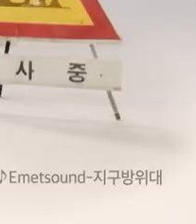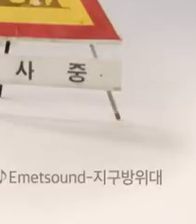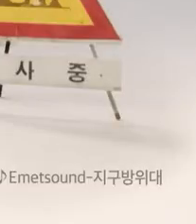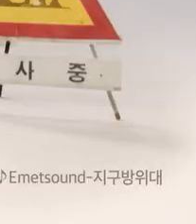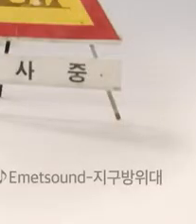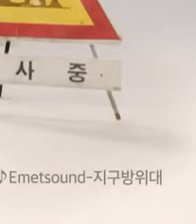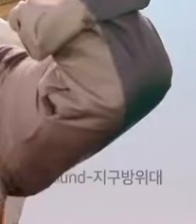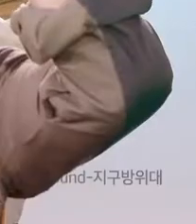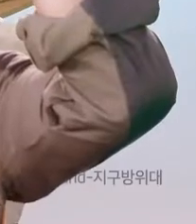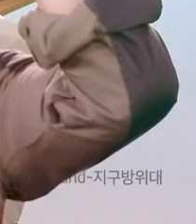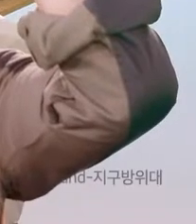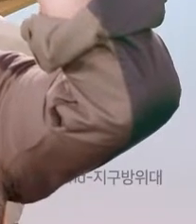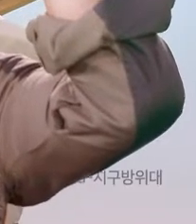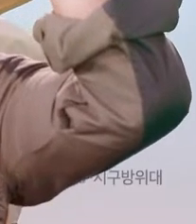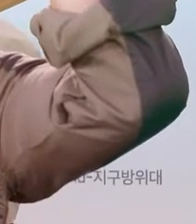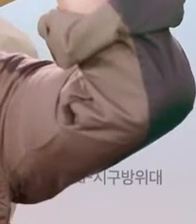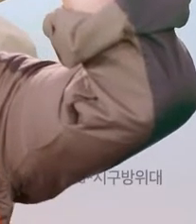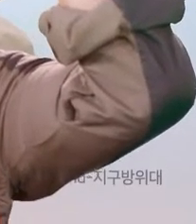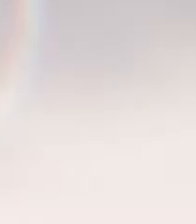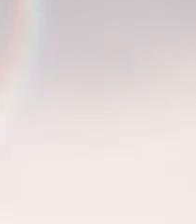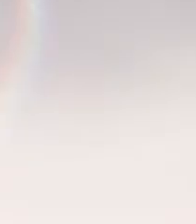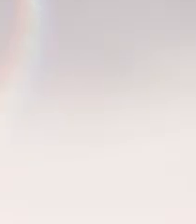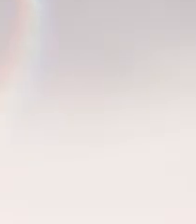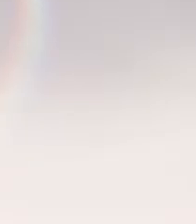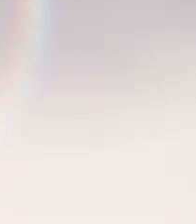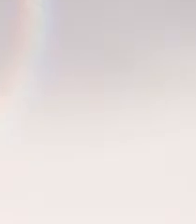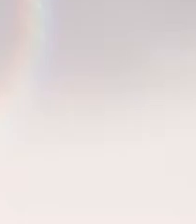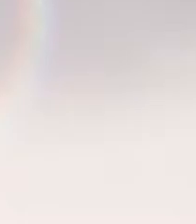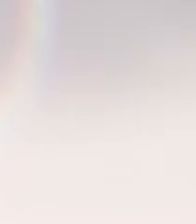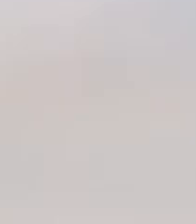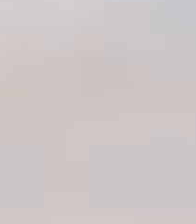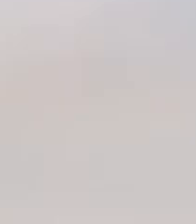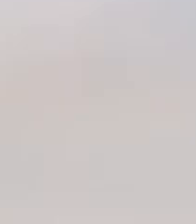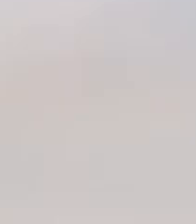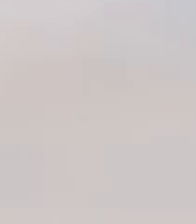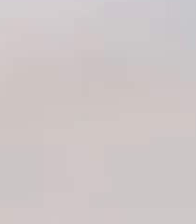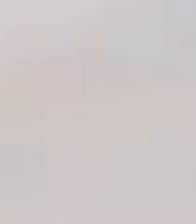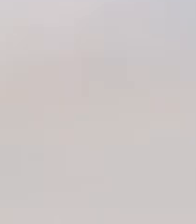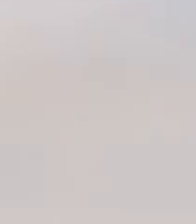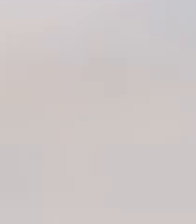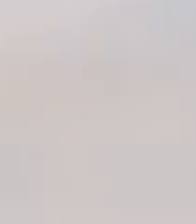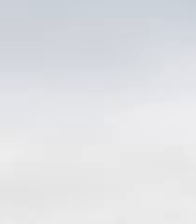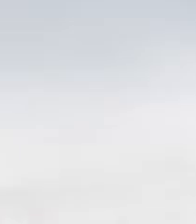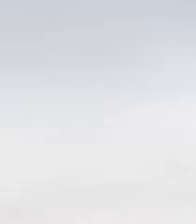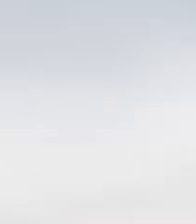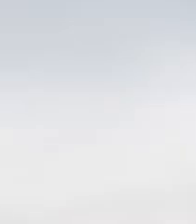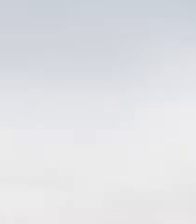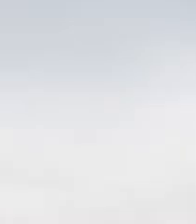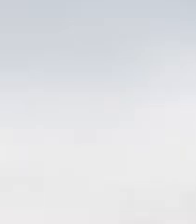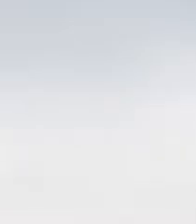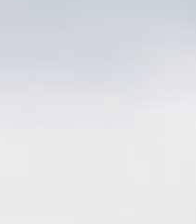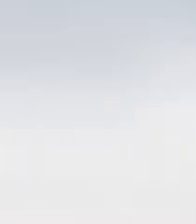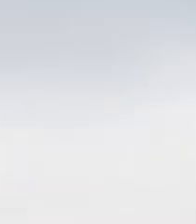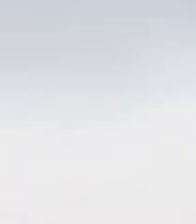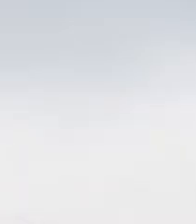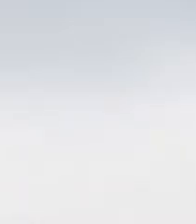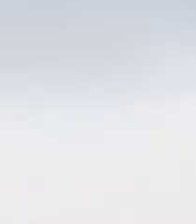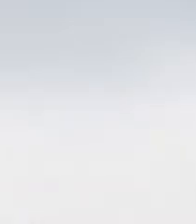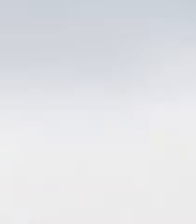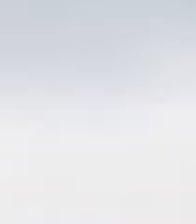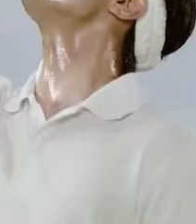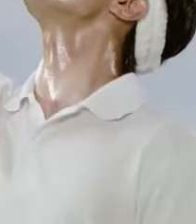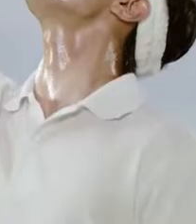폭염, 뜨거운 태양. 폭염, 찌는 듯한 더위. 휴식과 수분